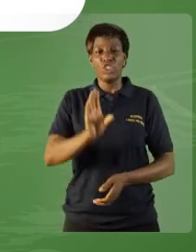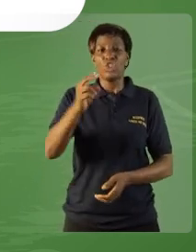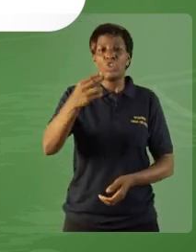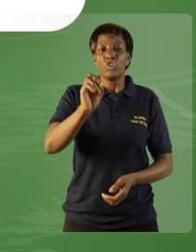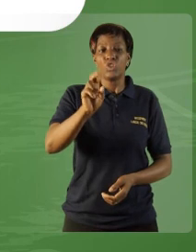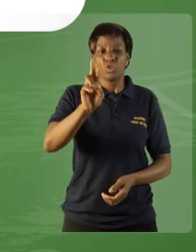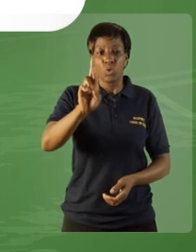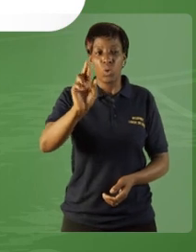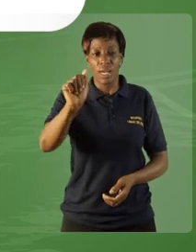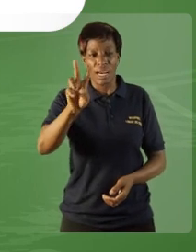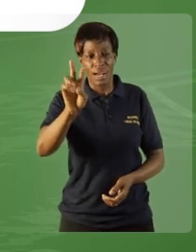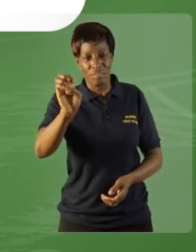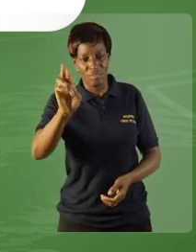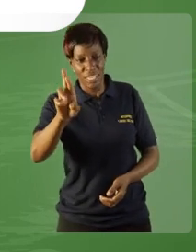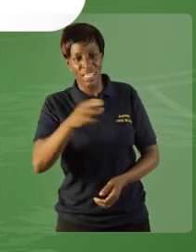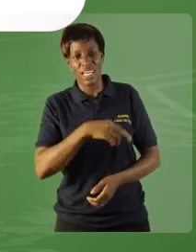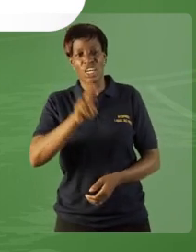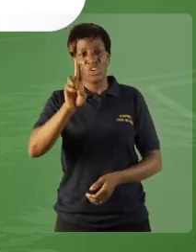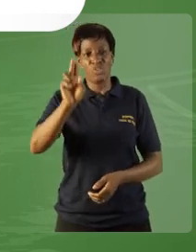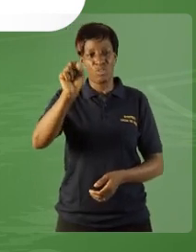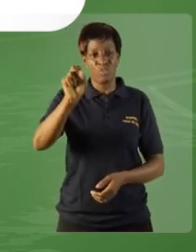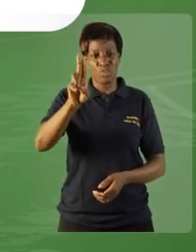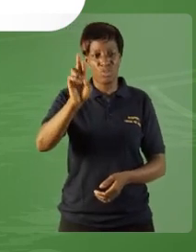chouravé, usurpé.